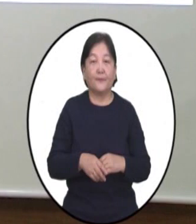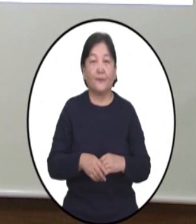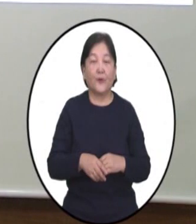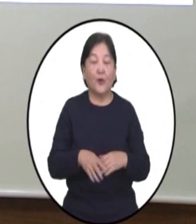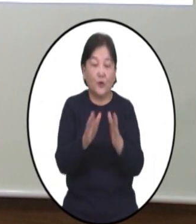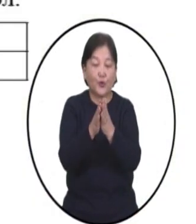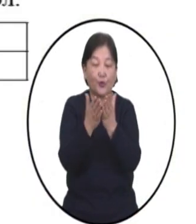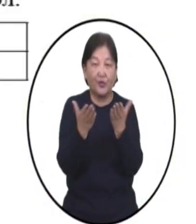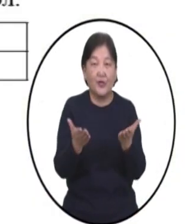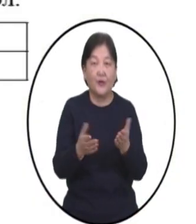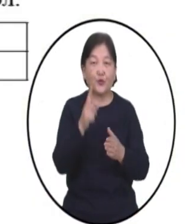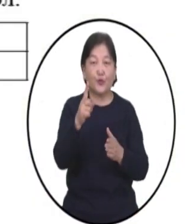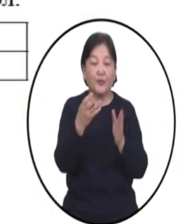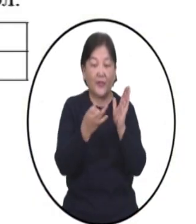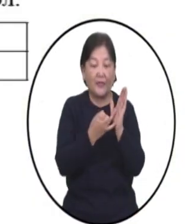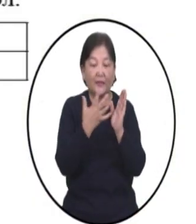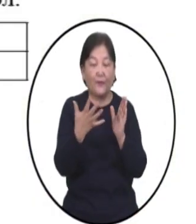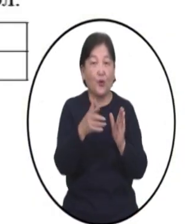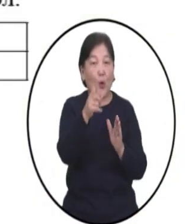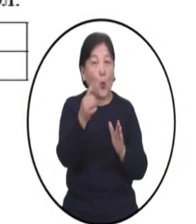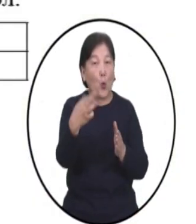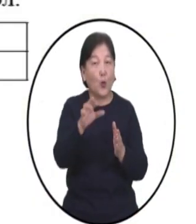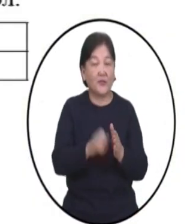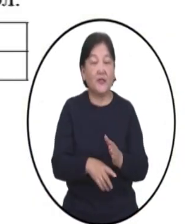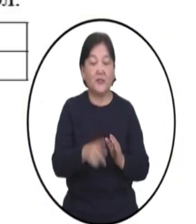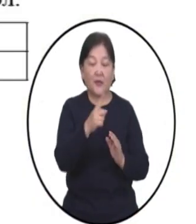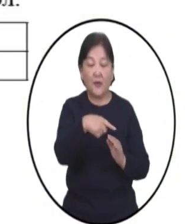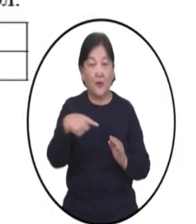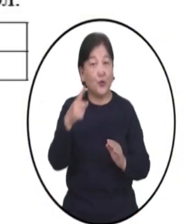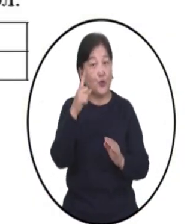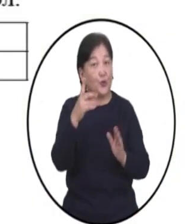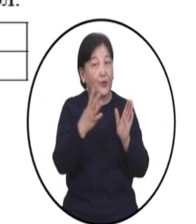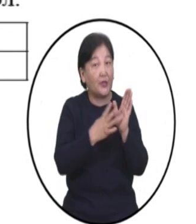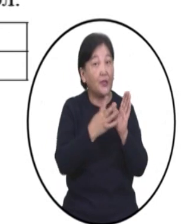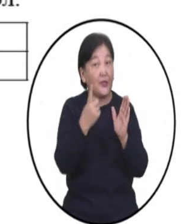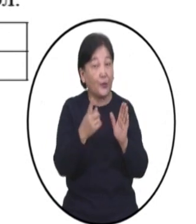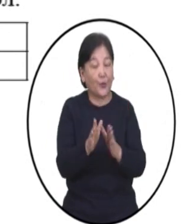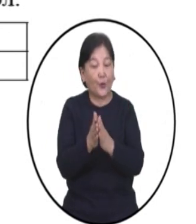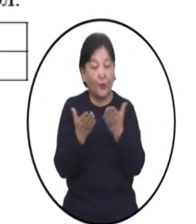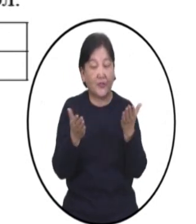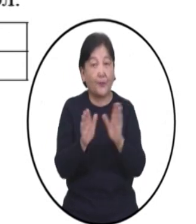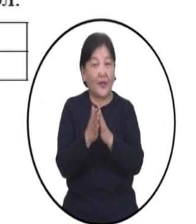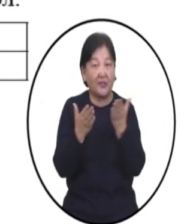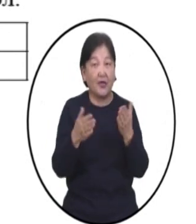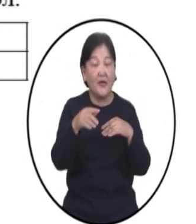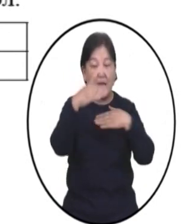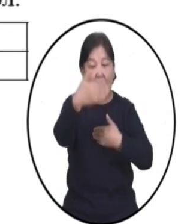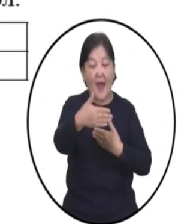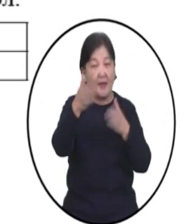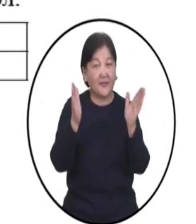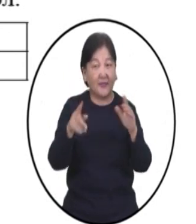сурах хүчгийнхаа 177 дугаар хуудаснаас 121 дугаар хуудсанд тухайн өгөгдөл хайрцагын диаграмтай мэдээлэл байгаа